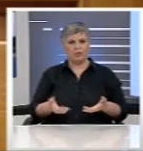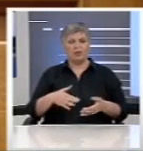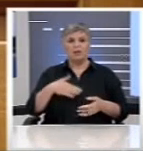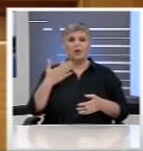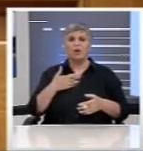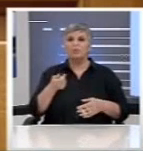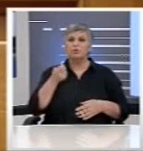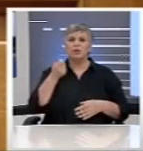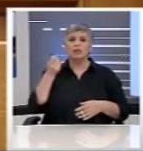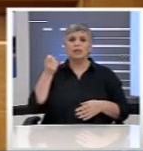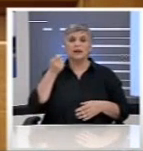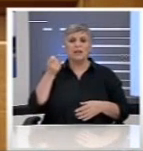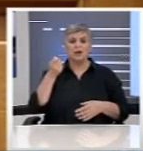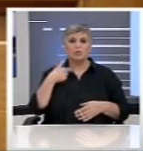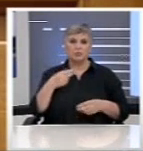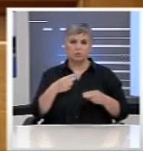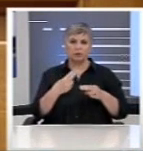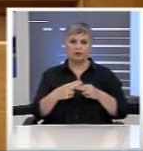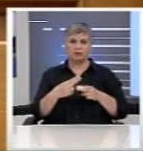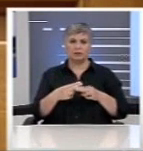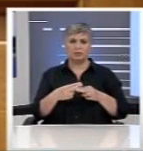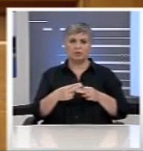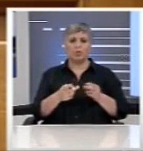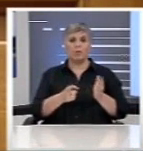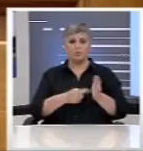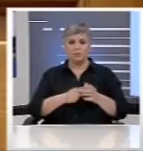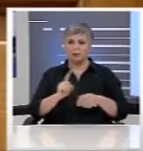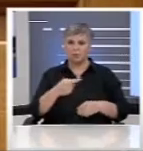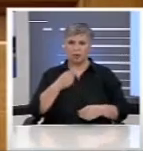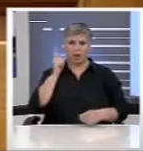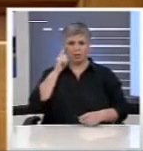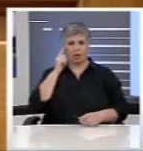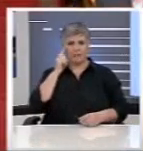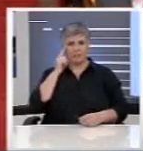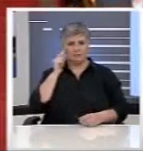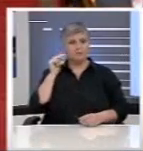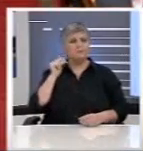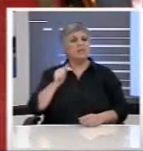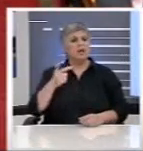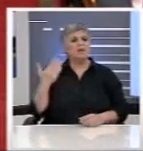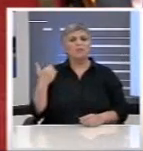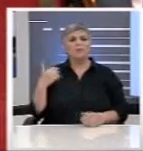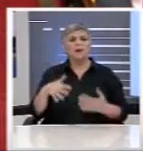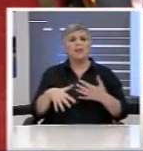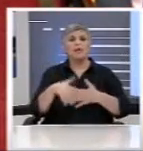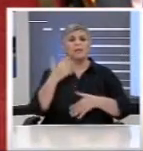βασικός παράγοντας. Και αυτό το οποίο διασφαλίστηκε στην απόφαση του Eurogroup στις 15 Ιουνίου